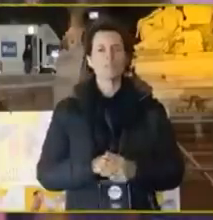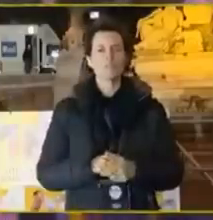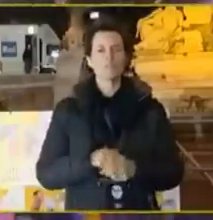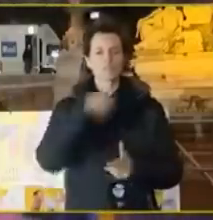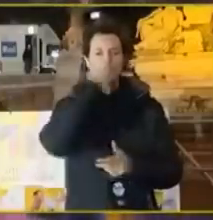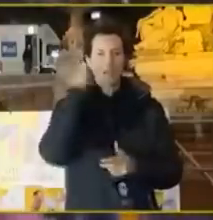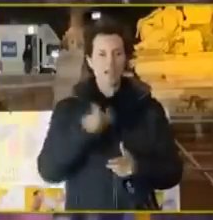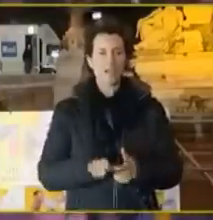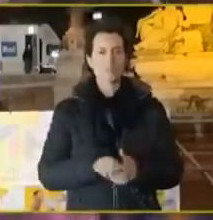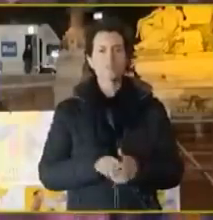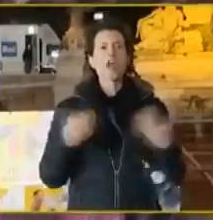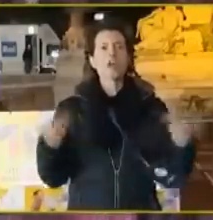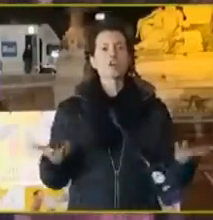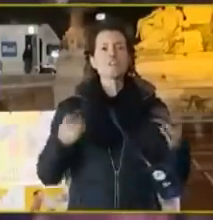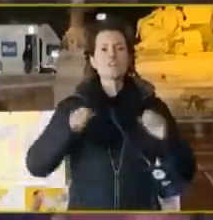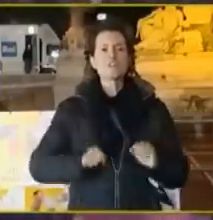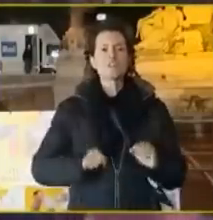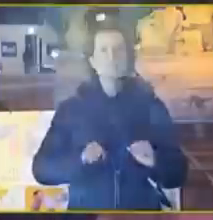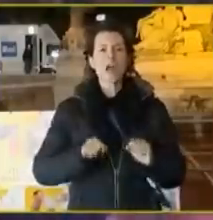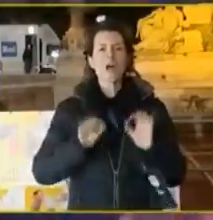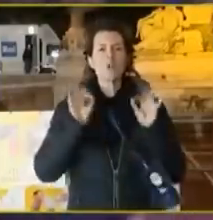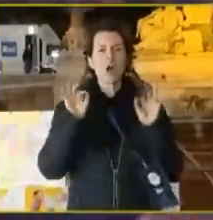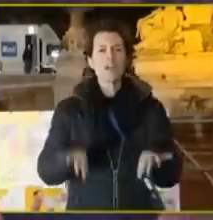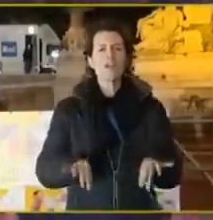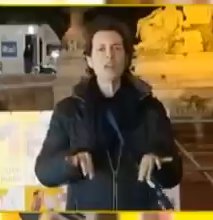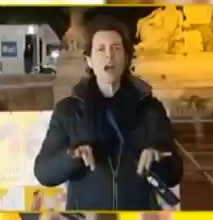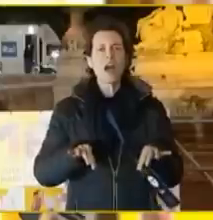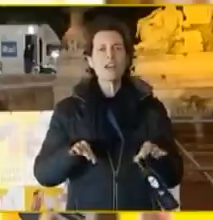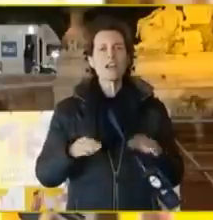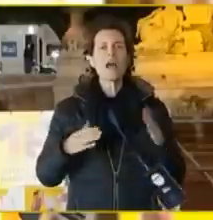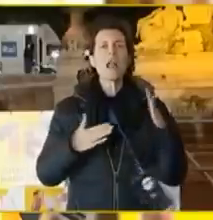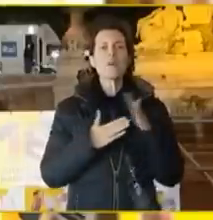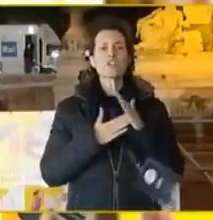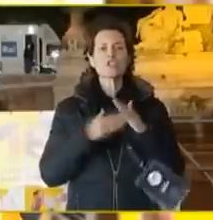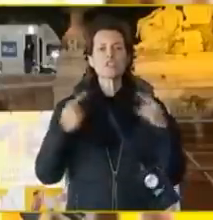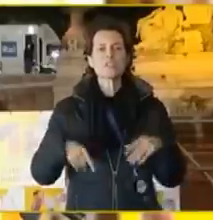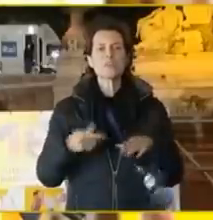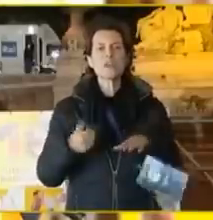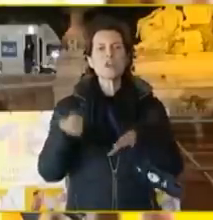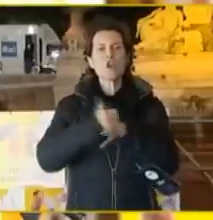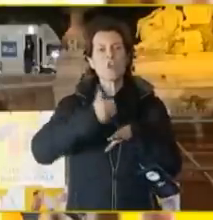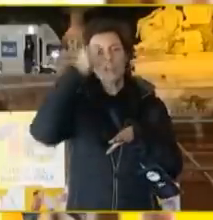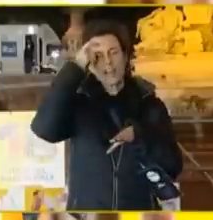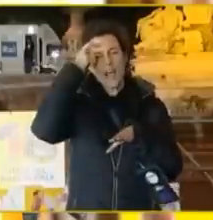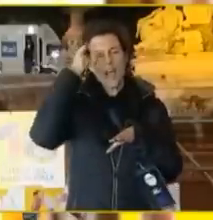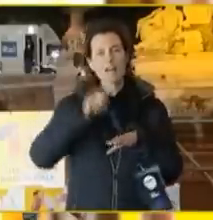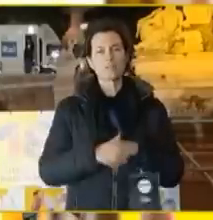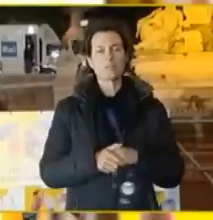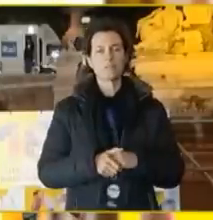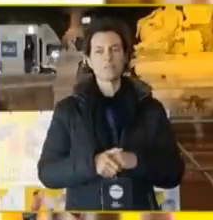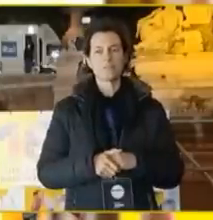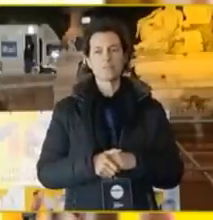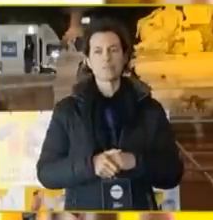E così possiamo raggiungere la maggioranza per governare. Ora,